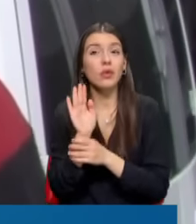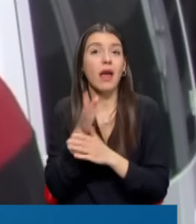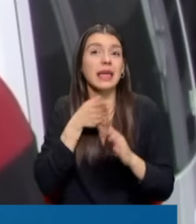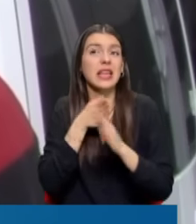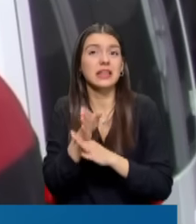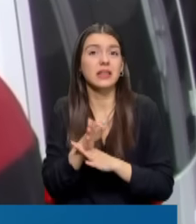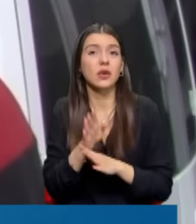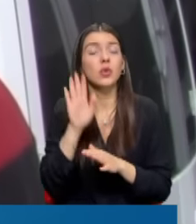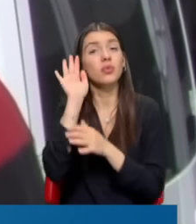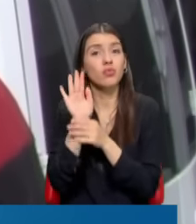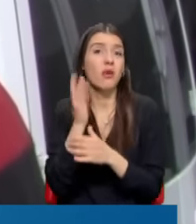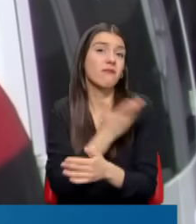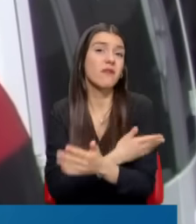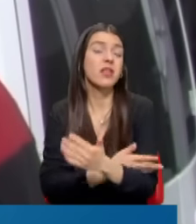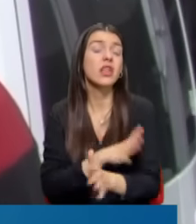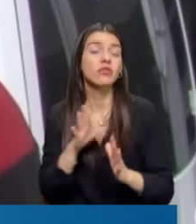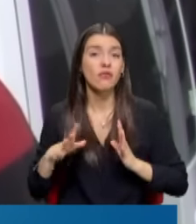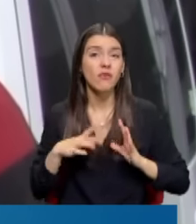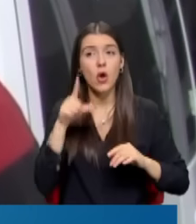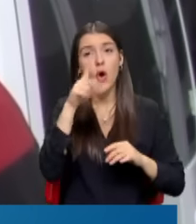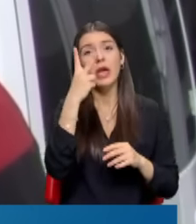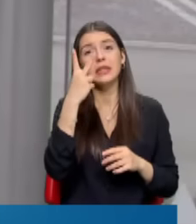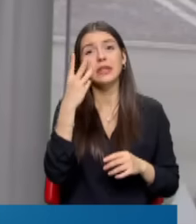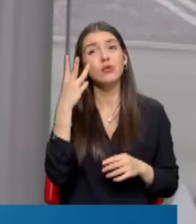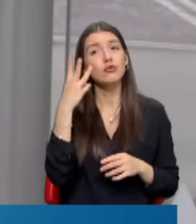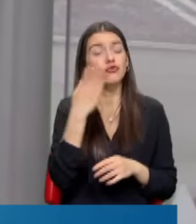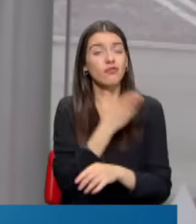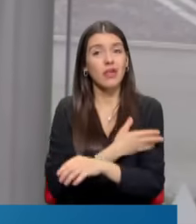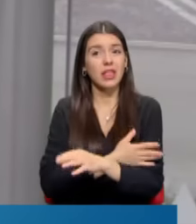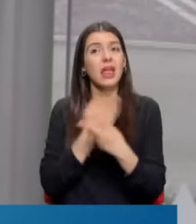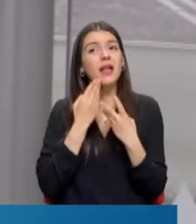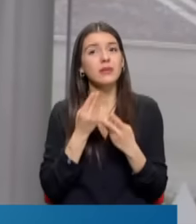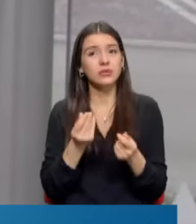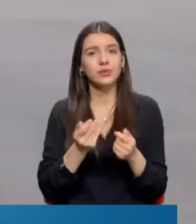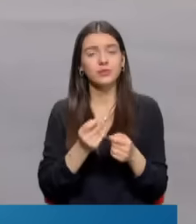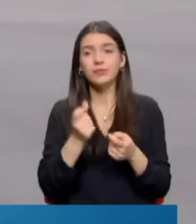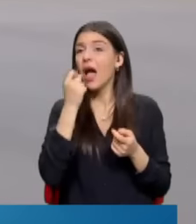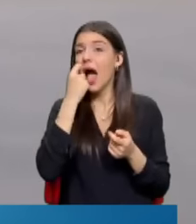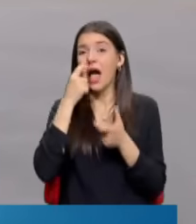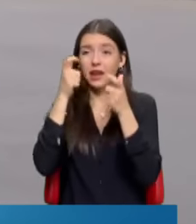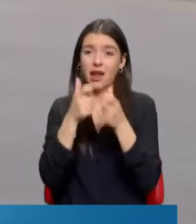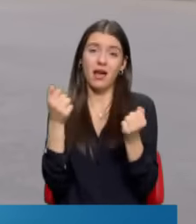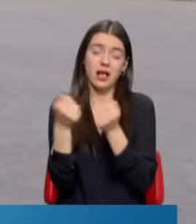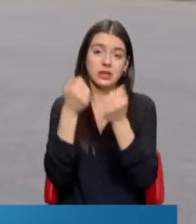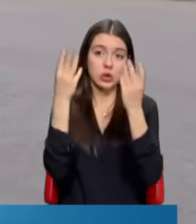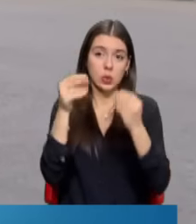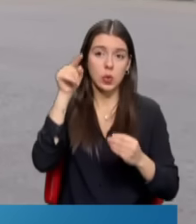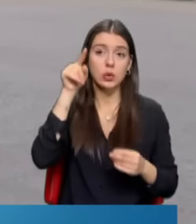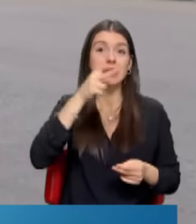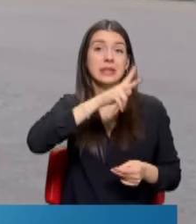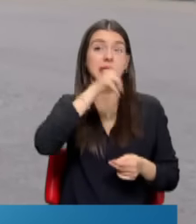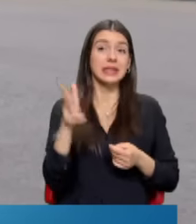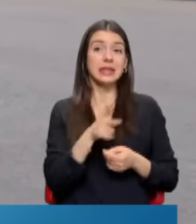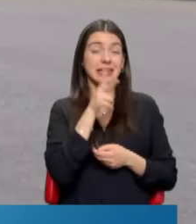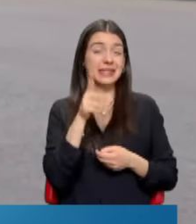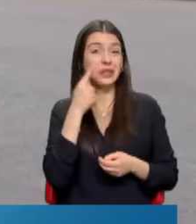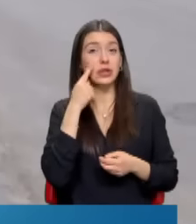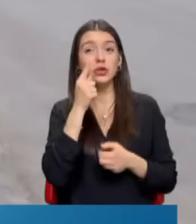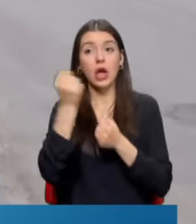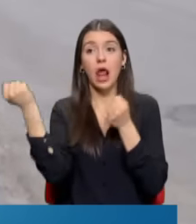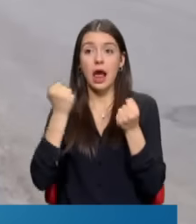da vatandaşlar var haliyle. Orada 2-3 tane vatandaşı ezmiş. Ankara Pursaklar'da yaşandı kaza. Hız nedeniyle kontrolünü kaybeden